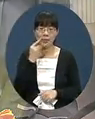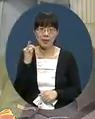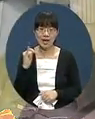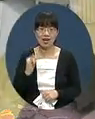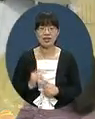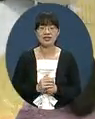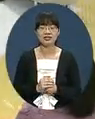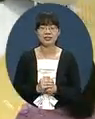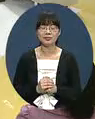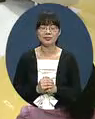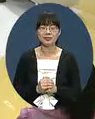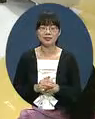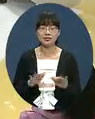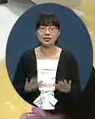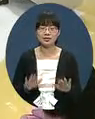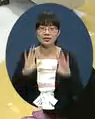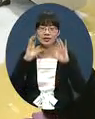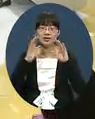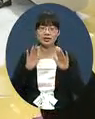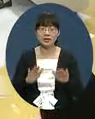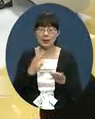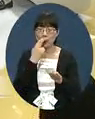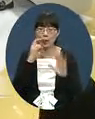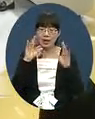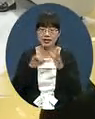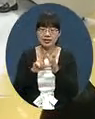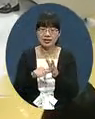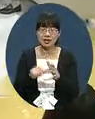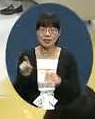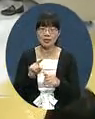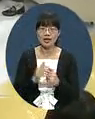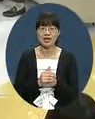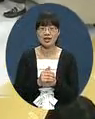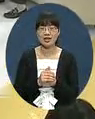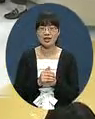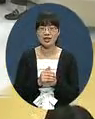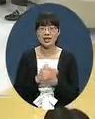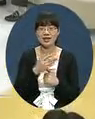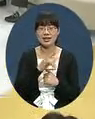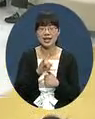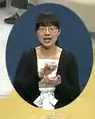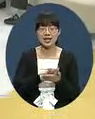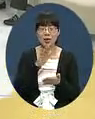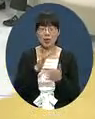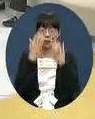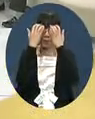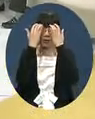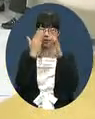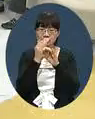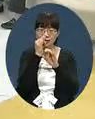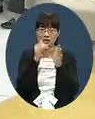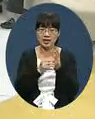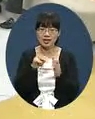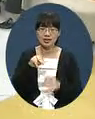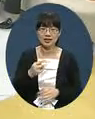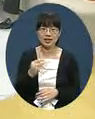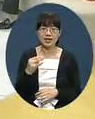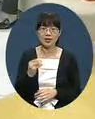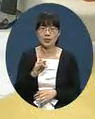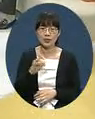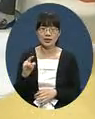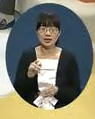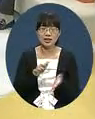엄마인데요. 네. 아기가 신생아 때 그 태열로 고생하다가 그 스테로이드제